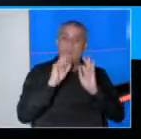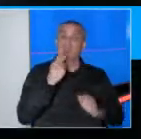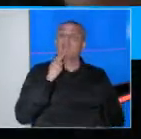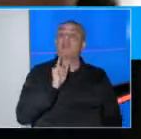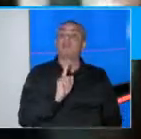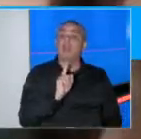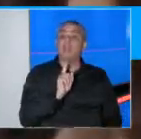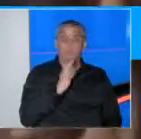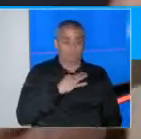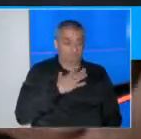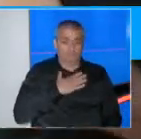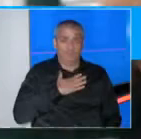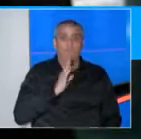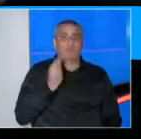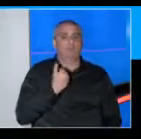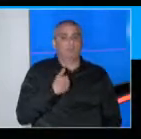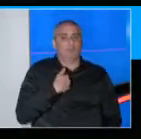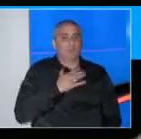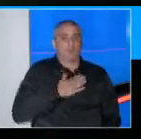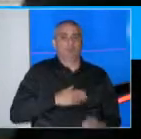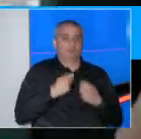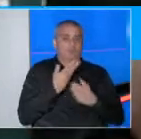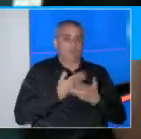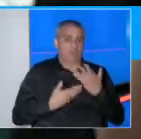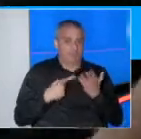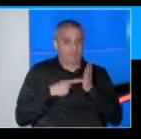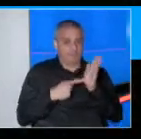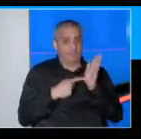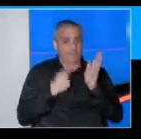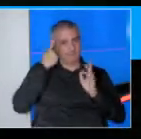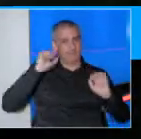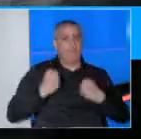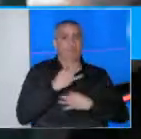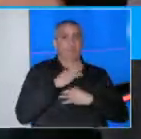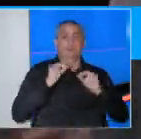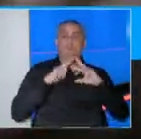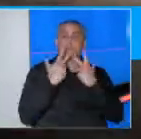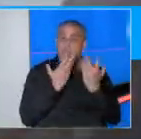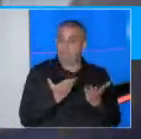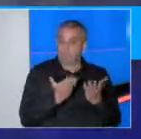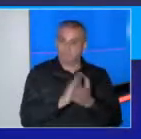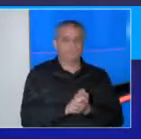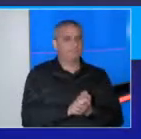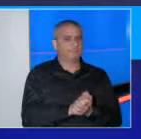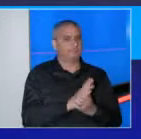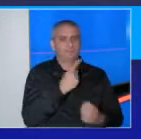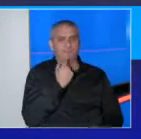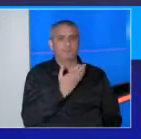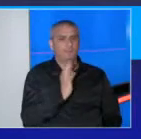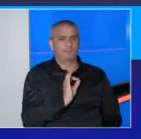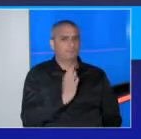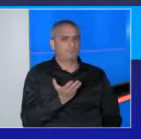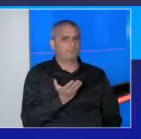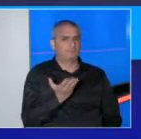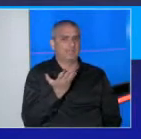להתחייב מטעם עצמנו מהם הדברים שאנחנו רוצים לשתף ולשקף בצורה יזומה עם הציבור. כן. ומה זה אומר בפועל,